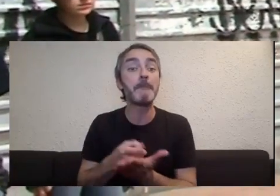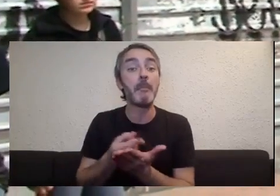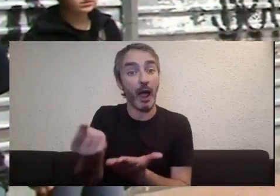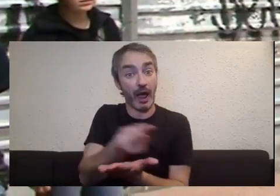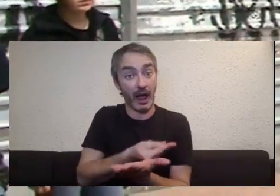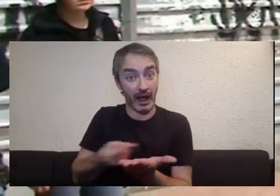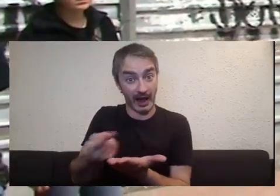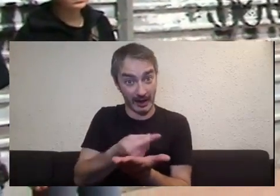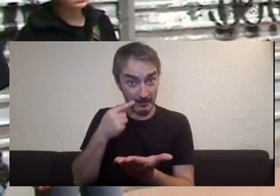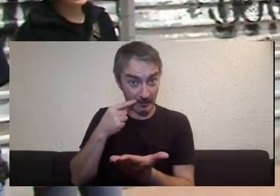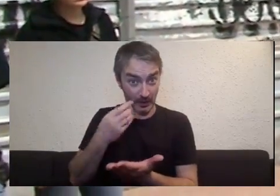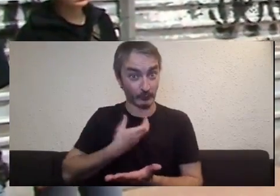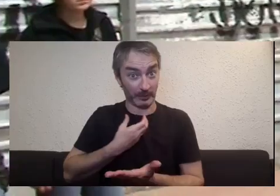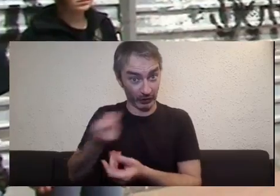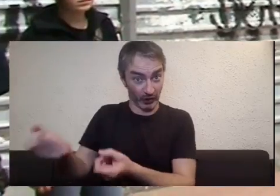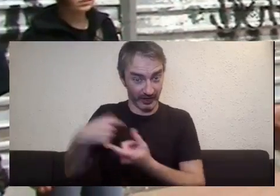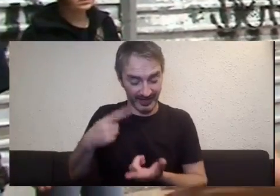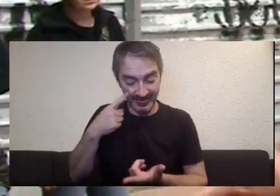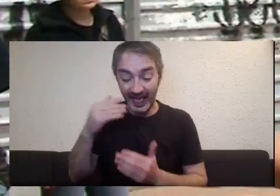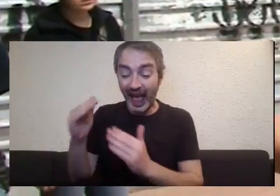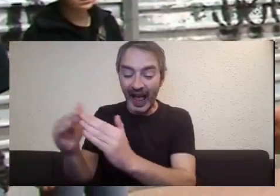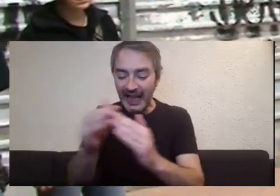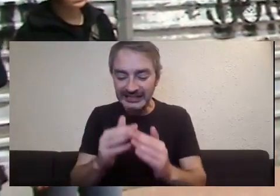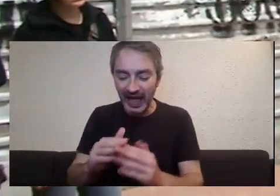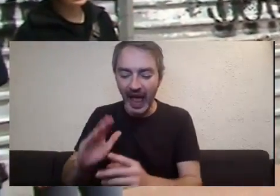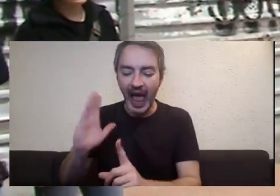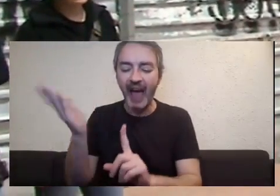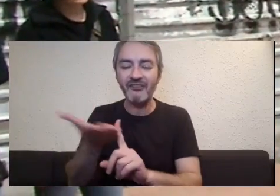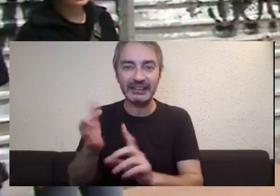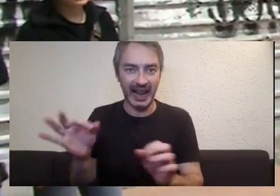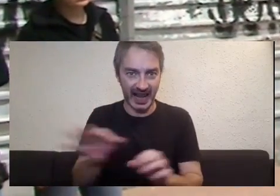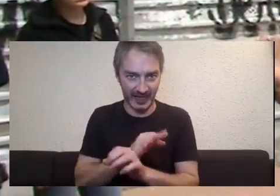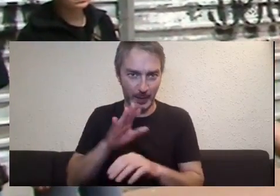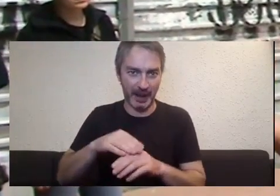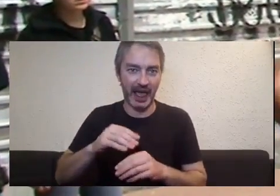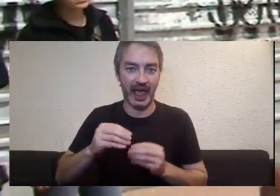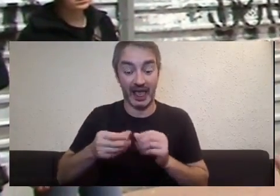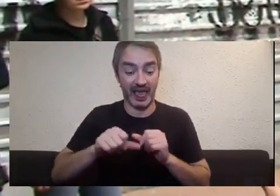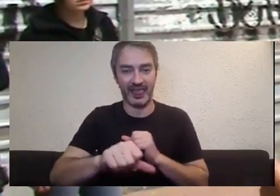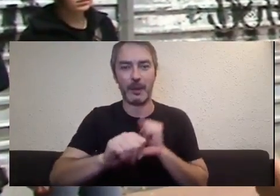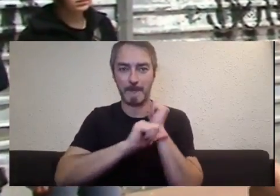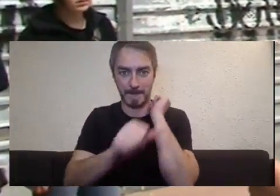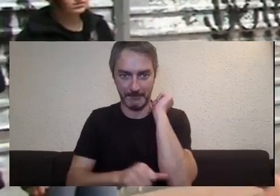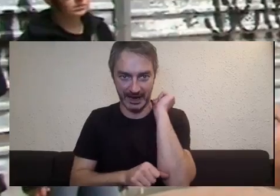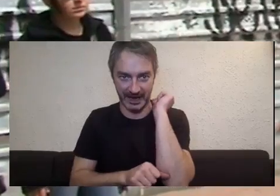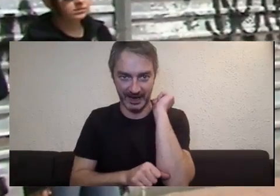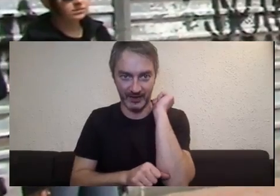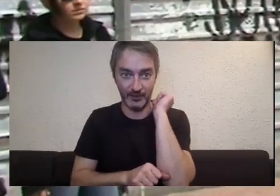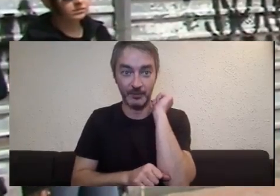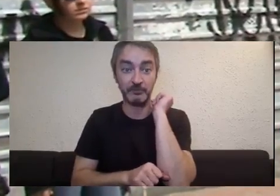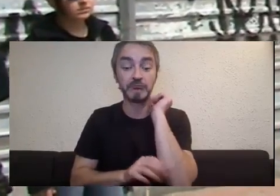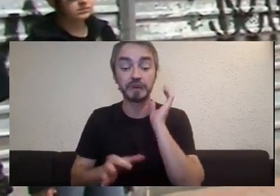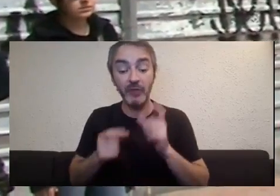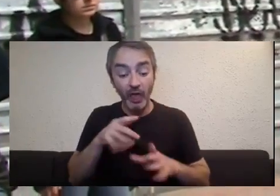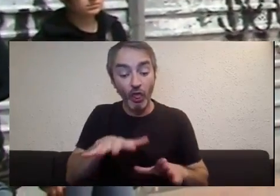el projecte d'això, nosaltres des d'un principi ja vam veure, segons els mapes que havia otorgat el mateix districte, que les cases no estaven afectades per la construcció